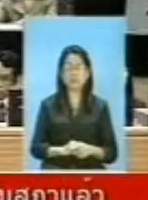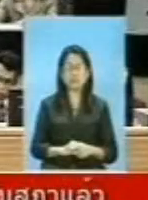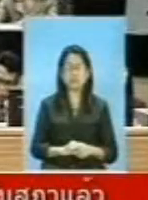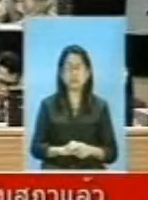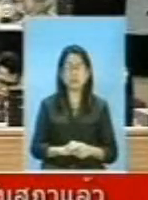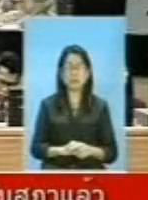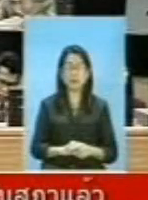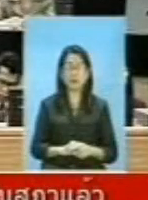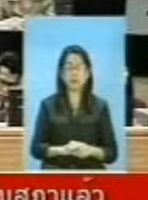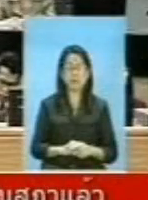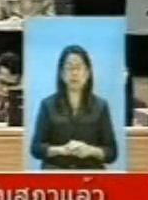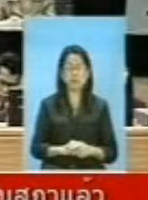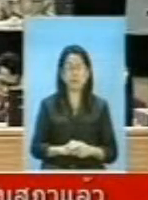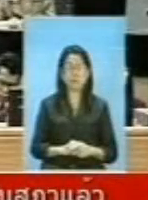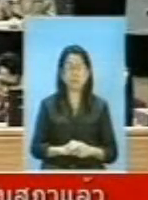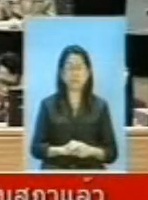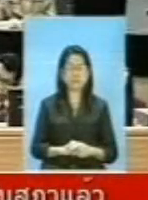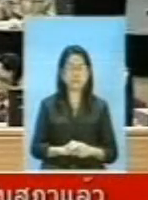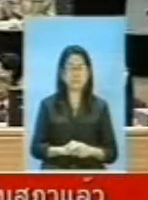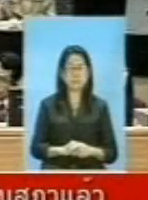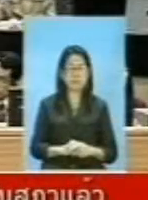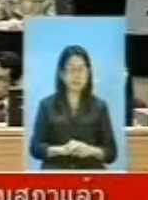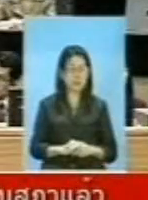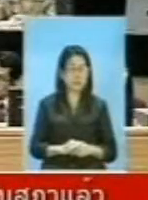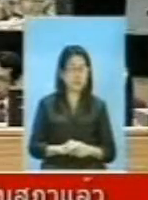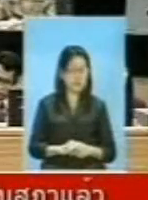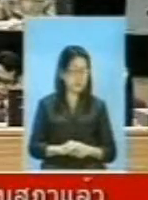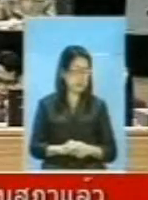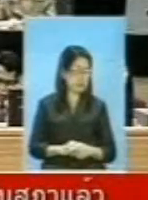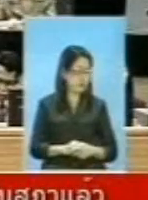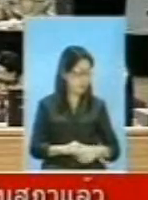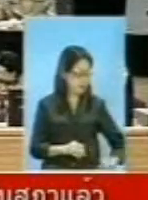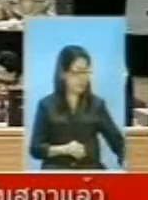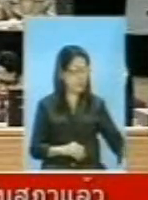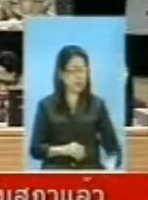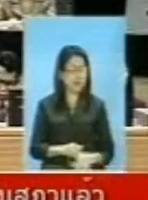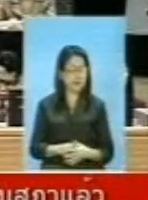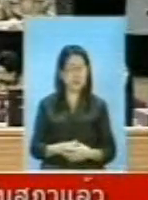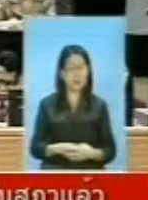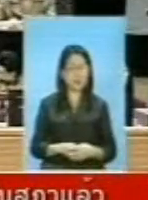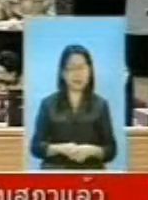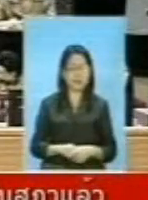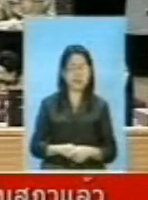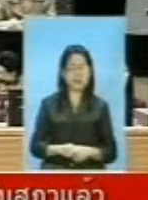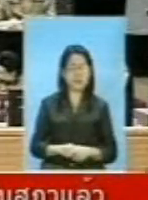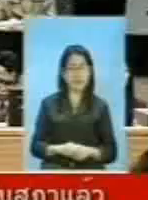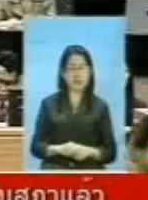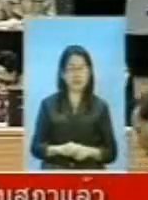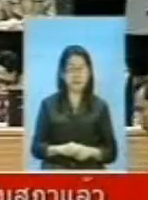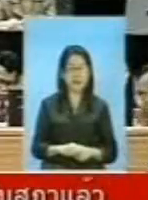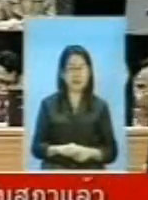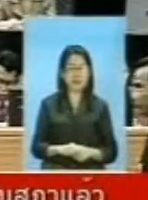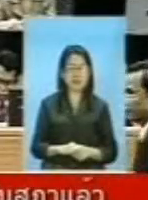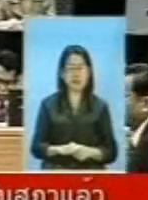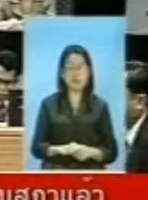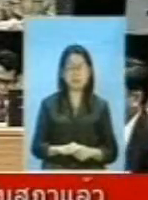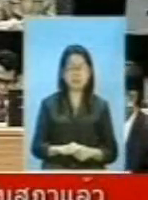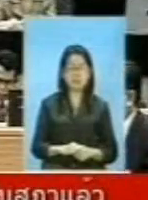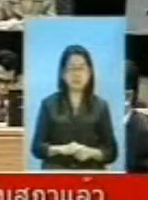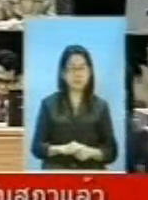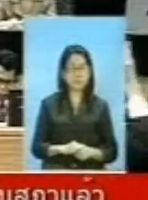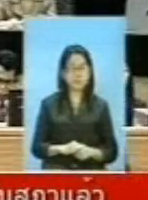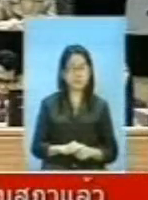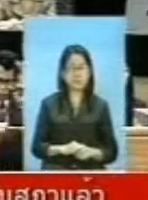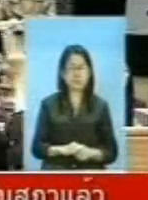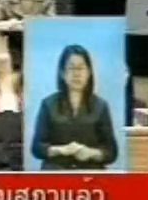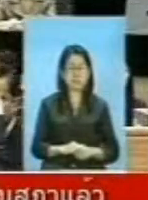จที่แน่วแน่แล้วก็เข้มแข็งจริงนะคะนี่ต้องขอชื่นชมที่นี่เนี่ย ก่อนลงมติผมขอตรวจสอบองค์ประชุมครับ นี่คือการลงม